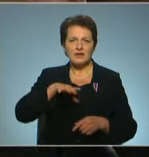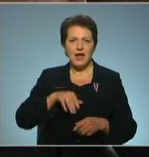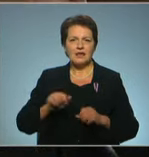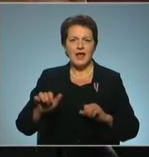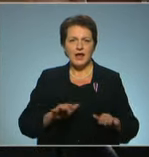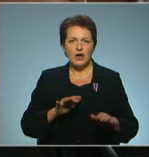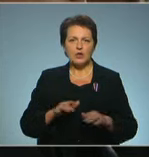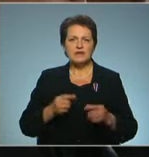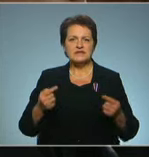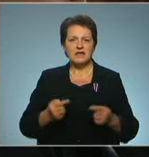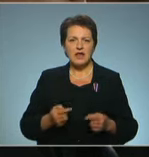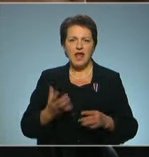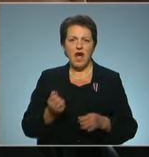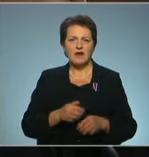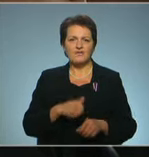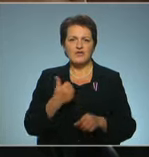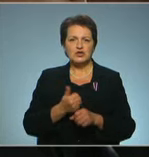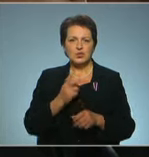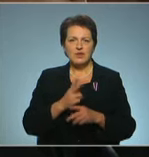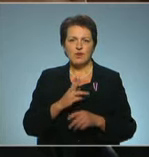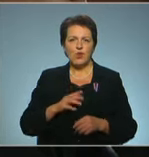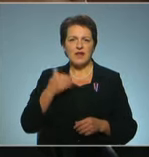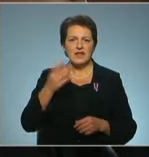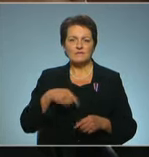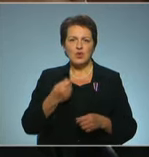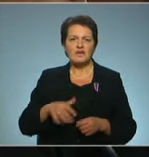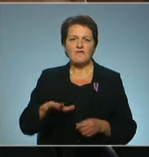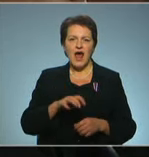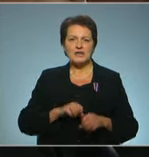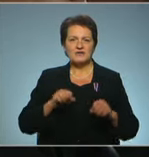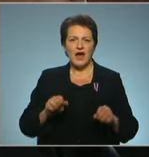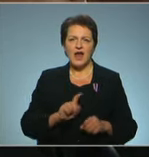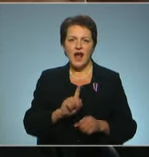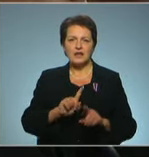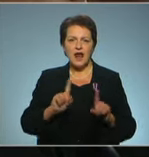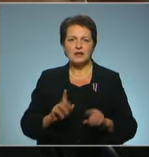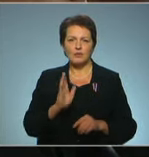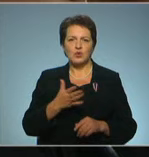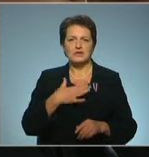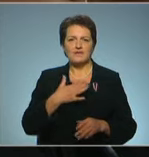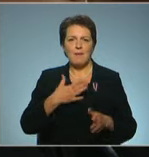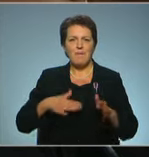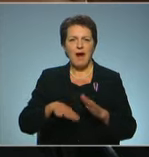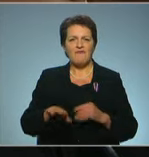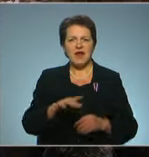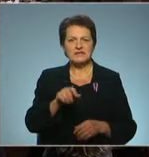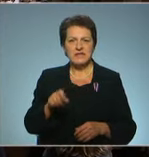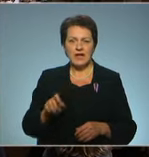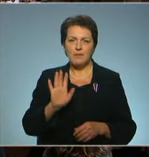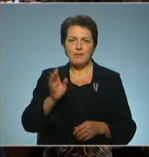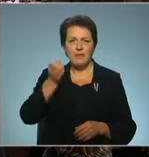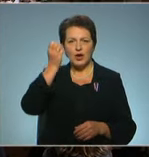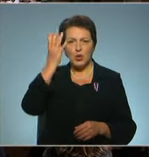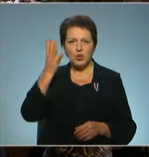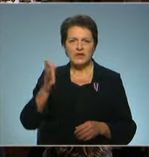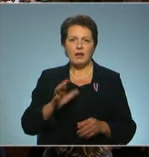ar virsuzdevumu, ko Dievs dod valsts varai. Katrā lietā būt saviem pavalstniekiem par gudriem,